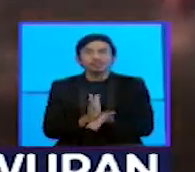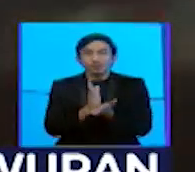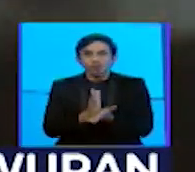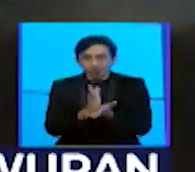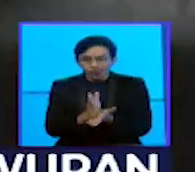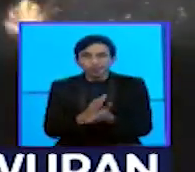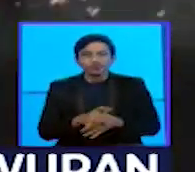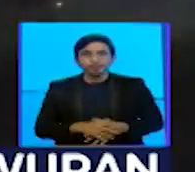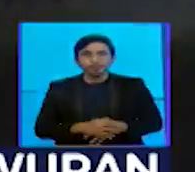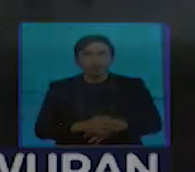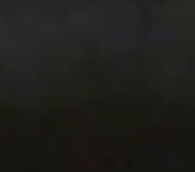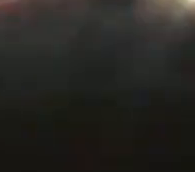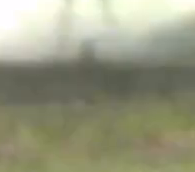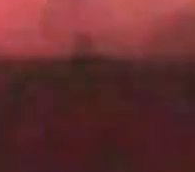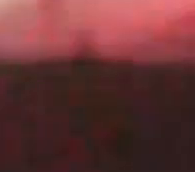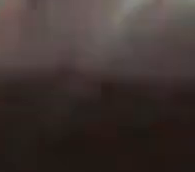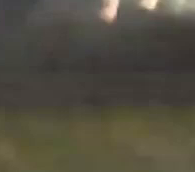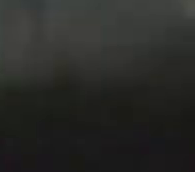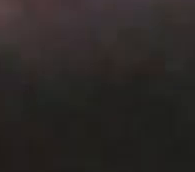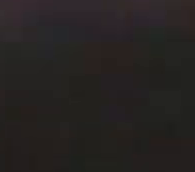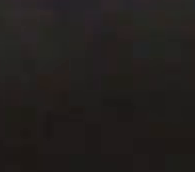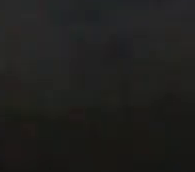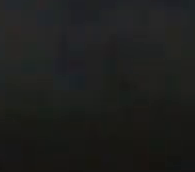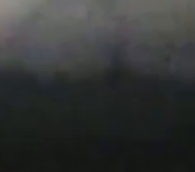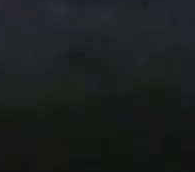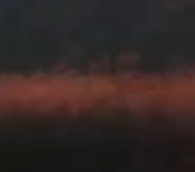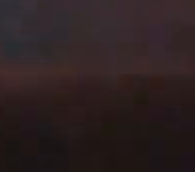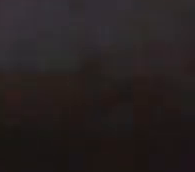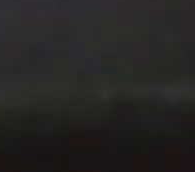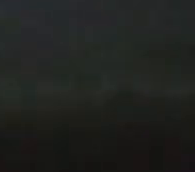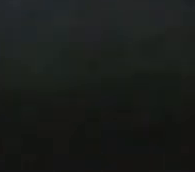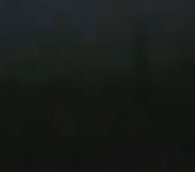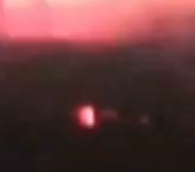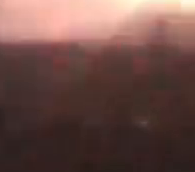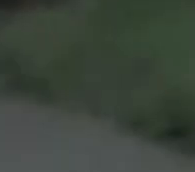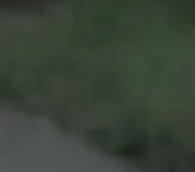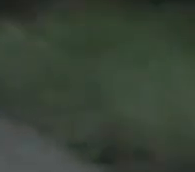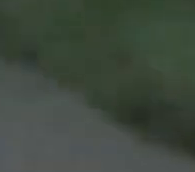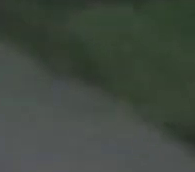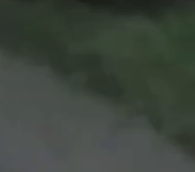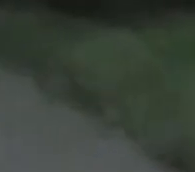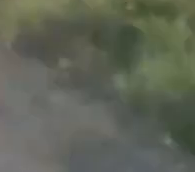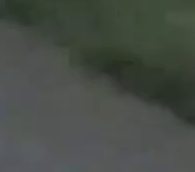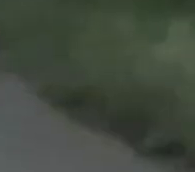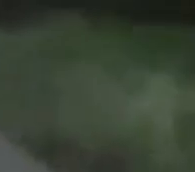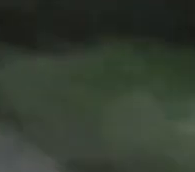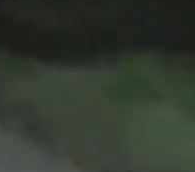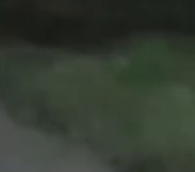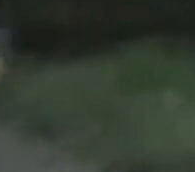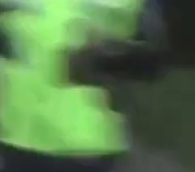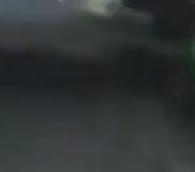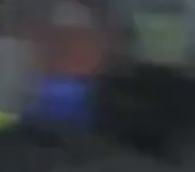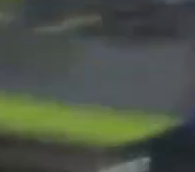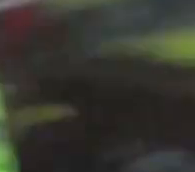Kelompok pemuda tidak terima ketika aksi tawuran dengan kelompok pemuda lain dibubarkan oleh polisi. Tidak mau menanggung risiko,